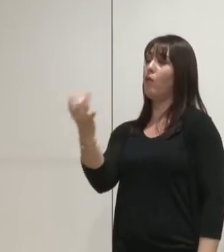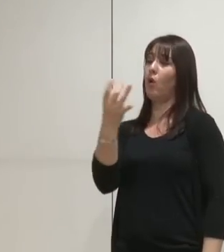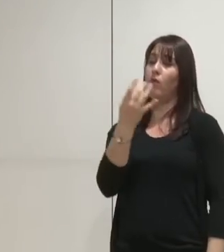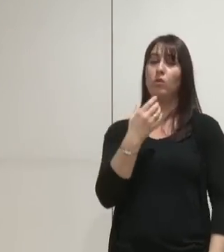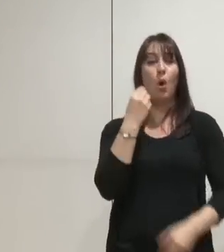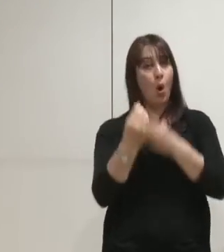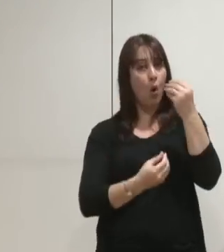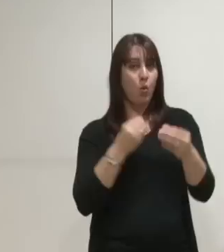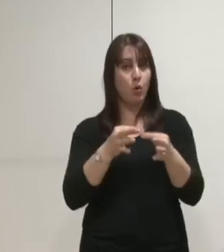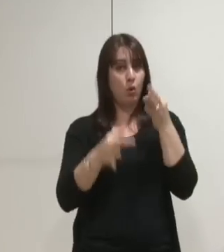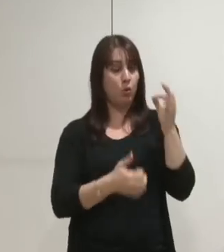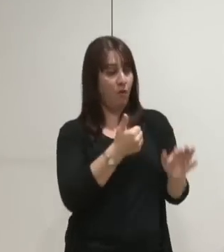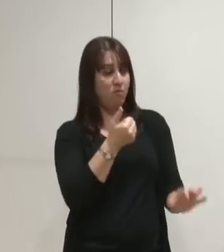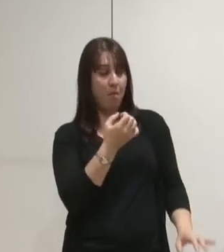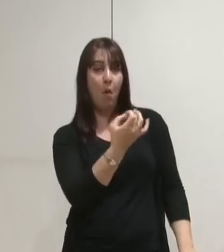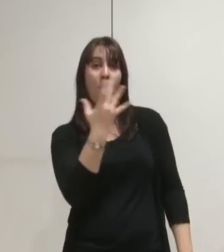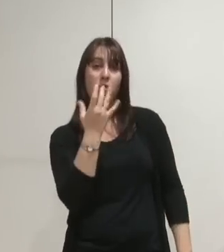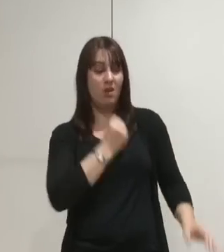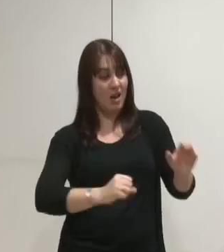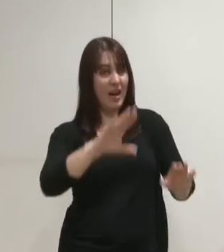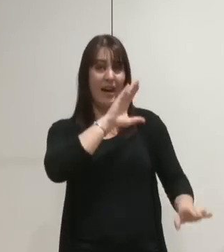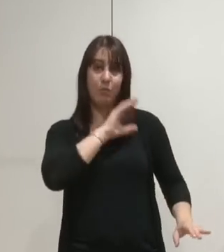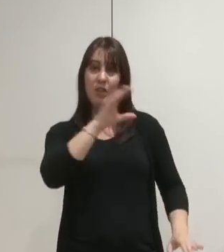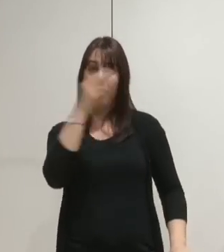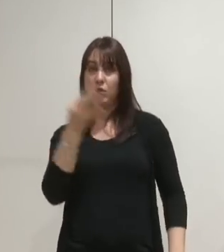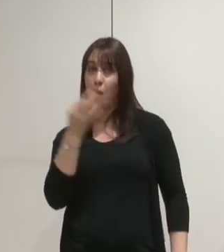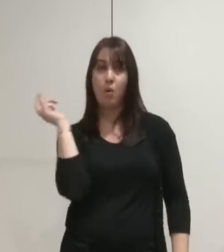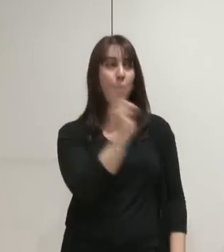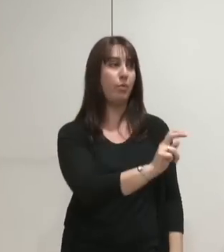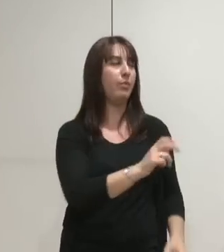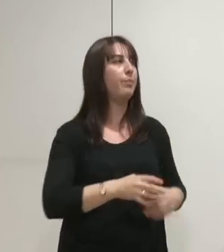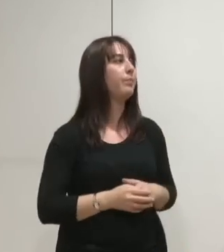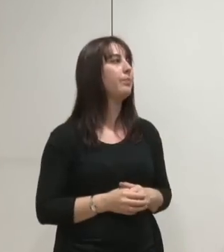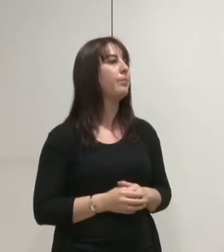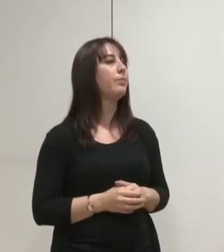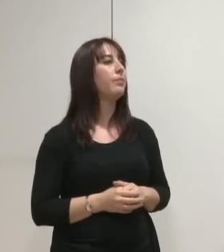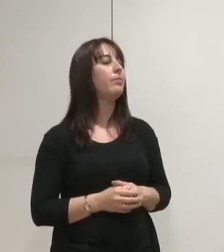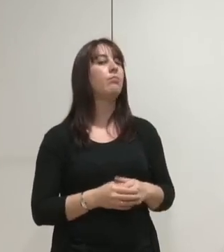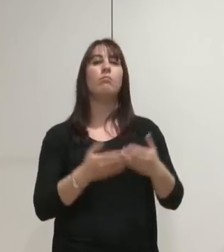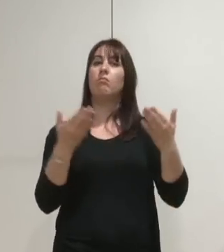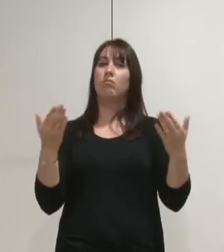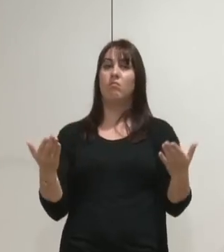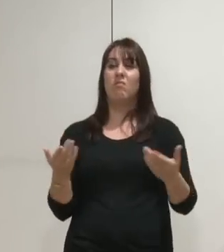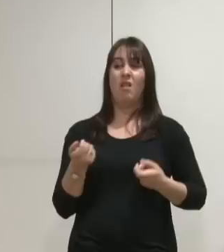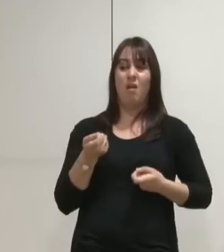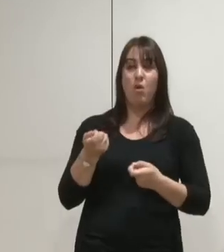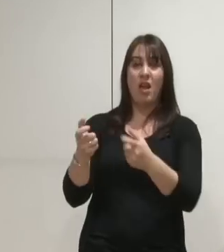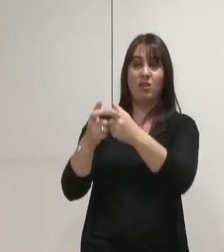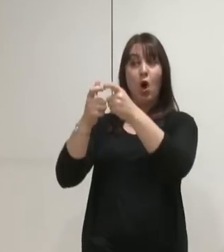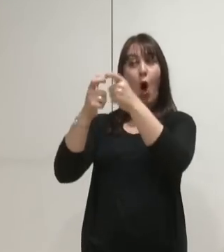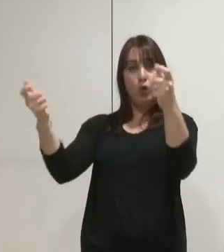solution proposée donc d'en assumer la responsabilité ce choix fait peser une menace qui concerne GEG